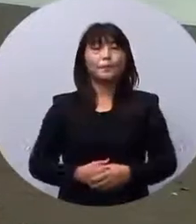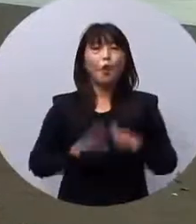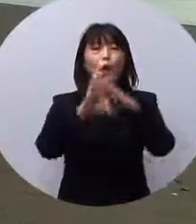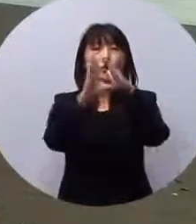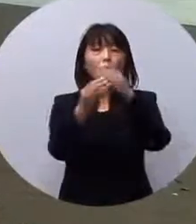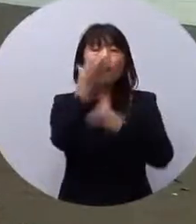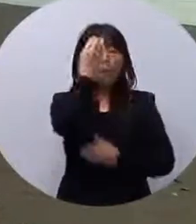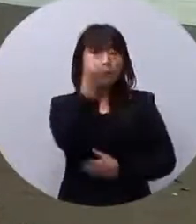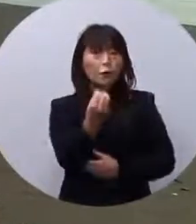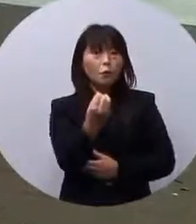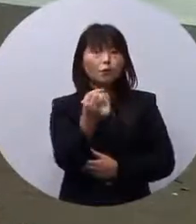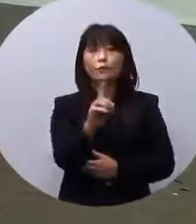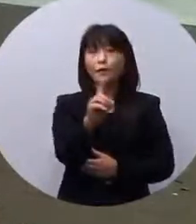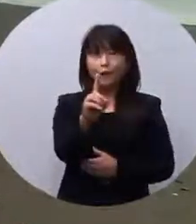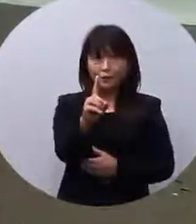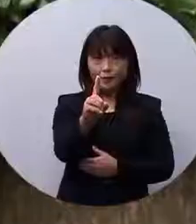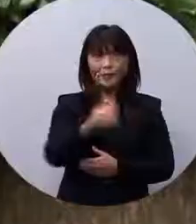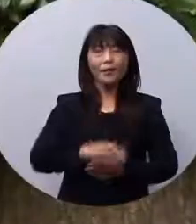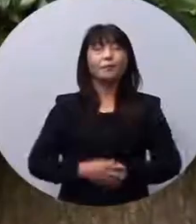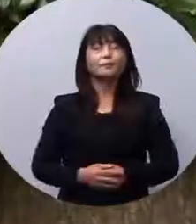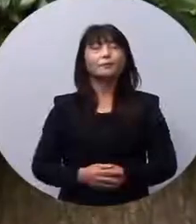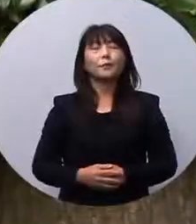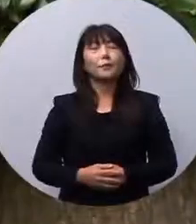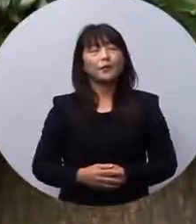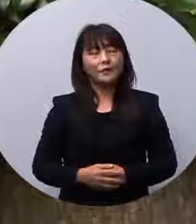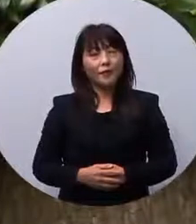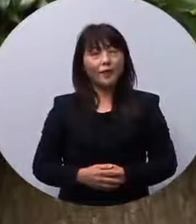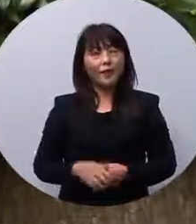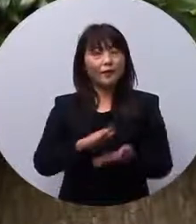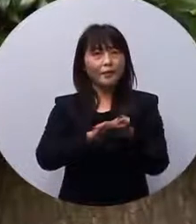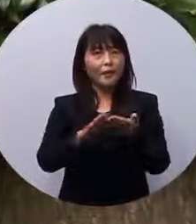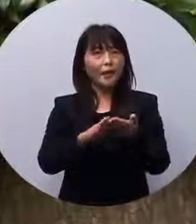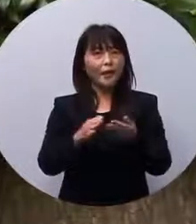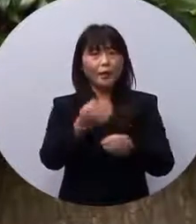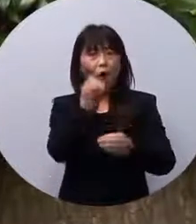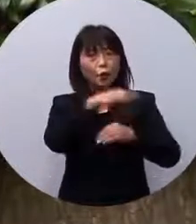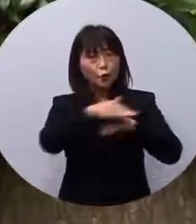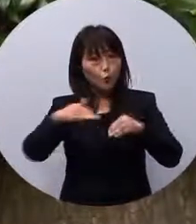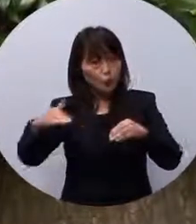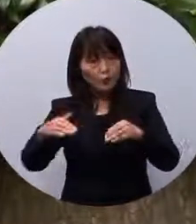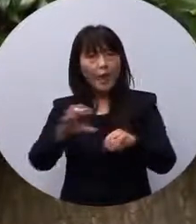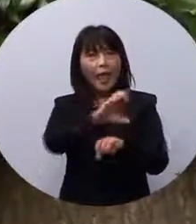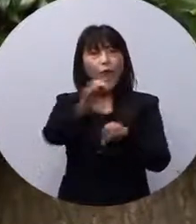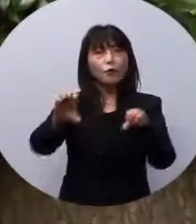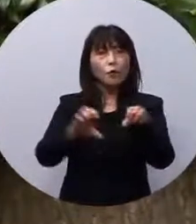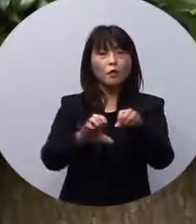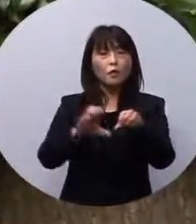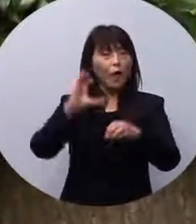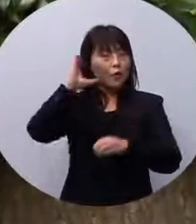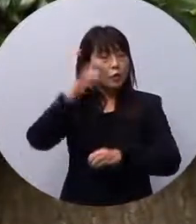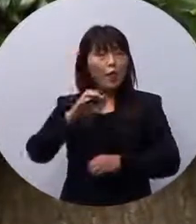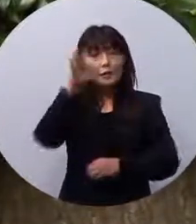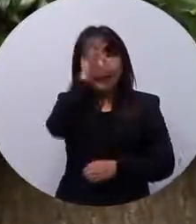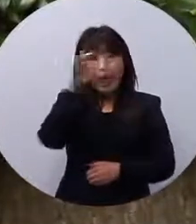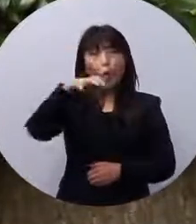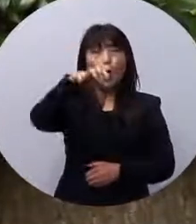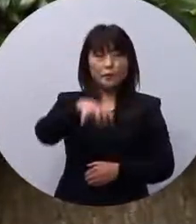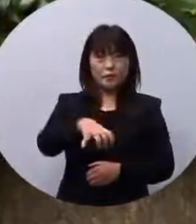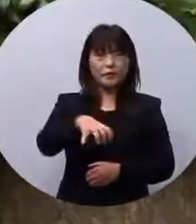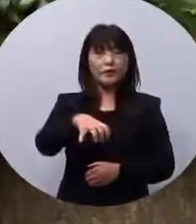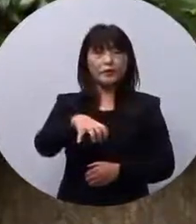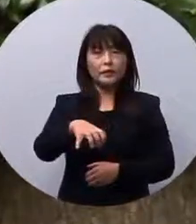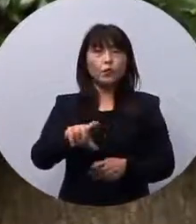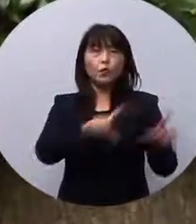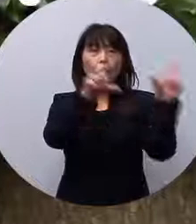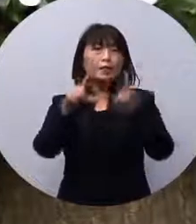藤沢の魅力って何ですか？ そうですね、やっぱり綺麗な海があるところ、あと江ノ島っていう素晴らしい観光地があるところ、あと過